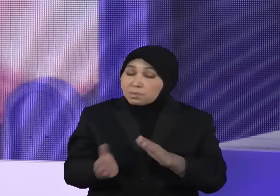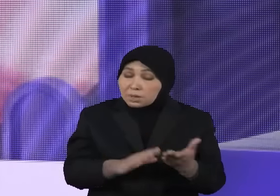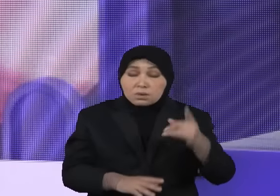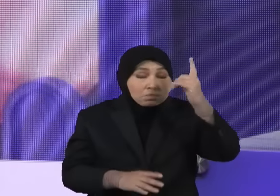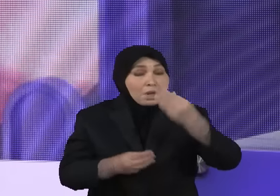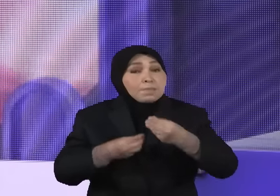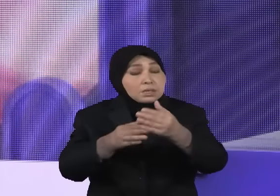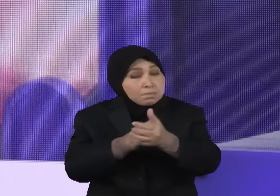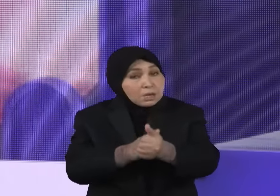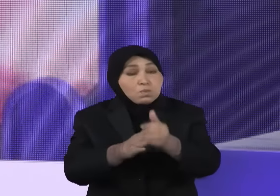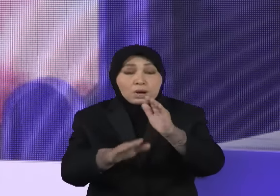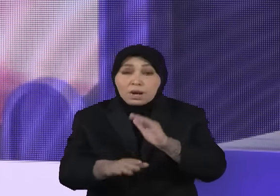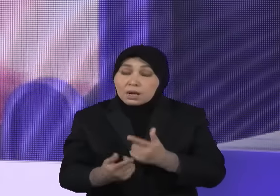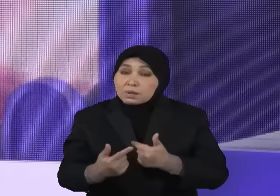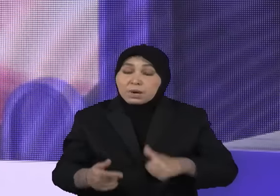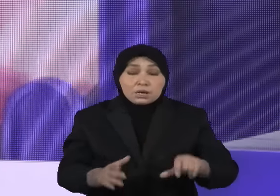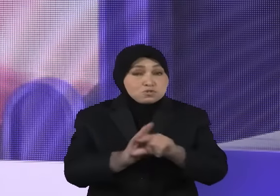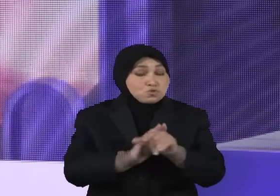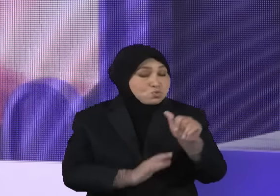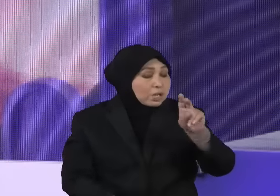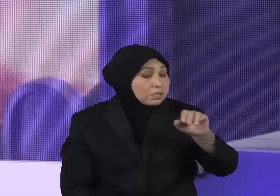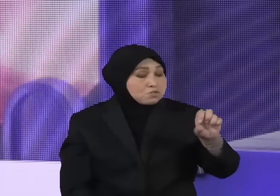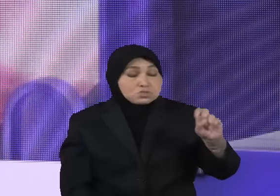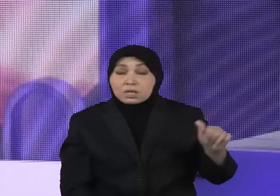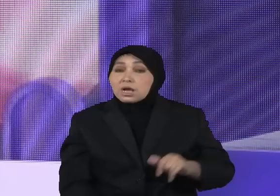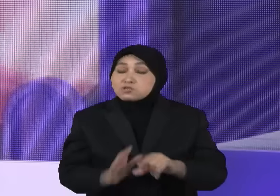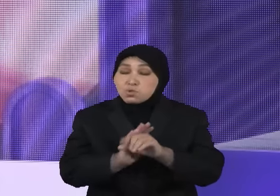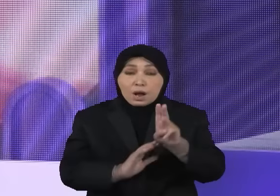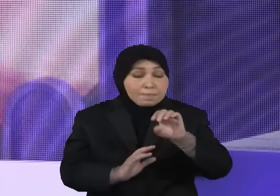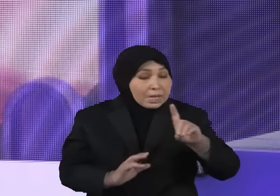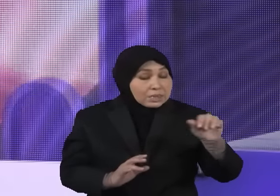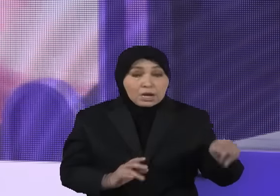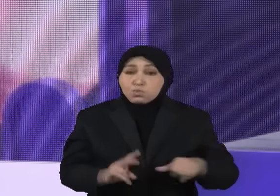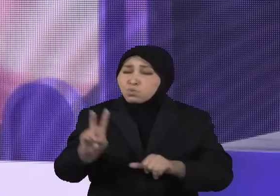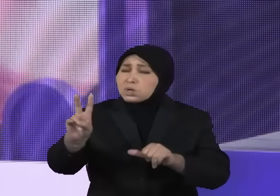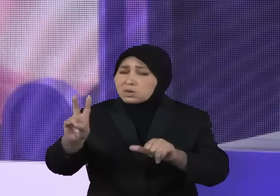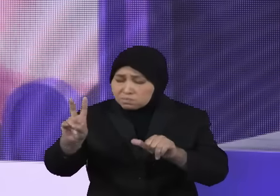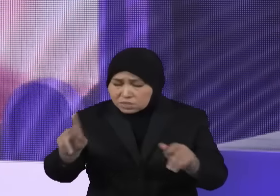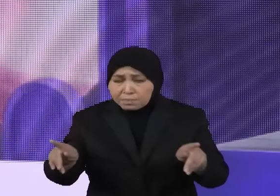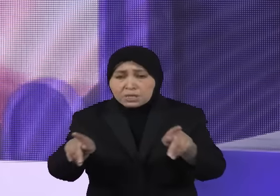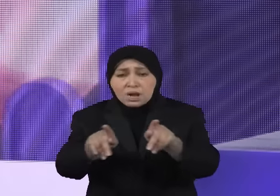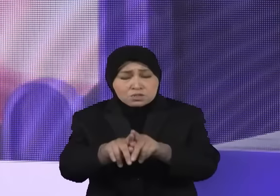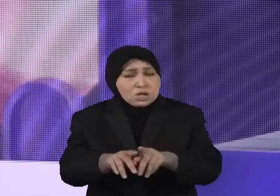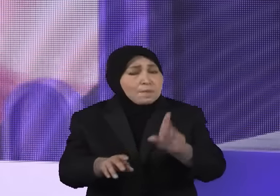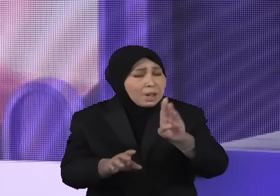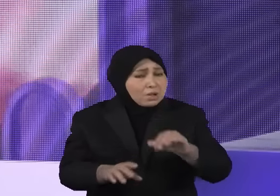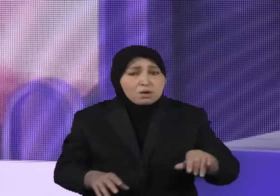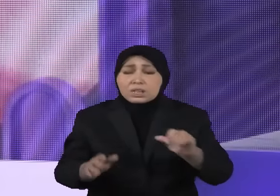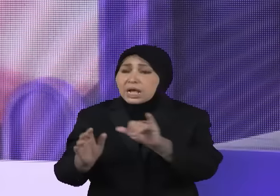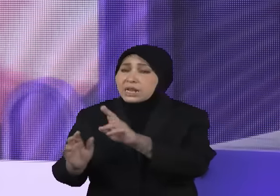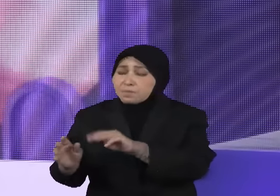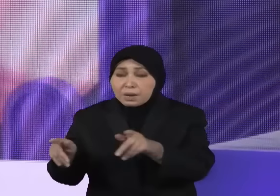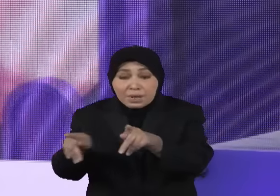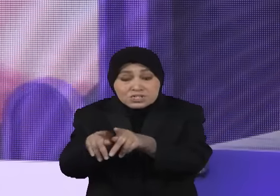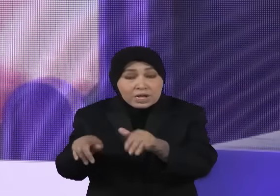berikan panduan daripada surah An-Nisa dan juga surah Al-Maidah. Dua surah yang menjadi pasangan. Ya, surah Al-Baqarah dan surah Ali Imran, satu